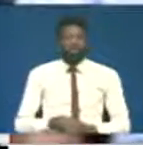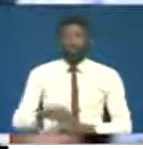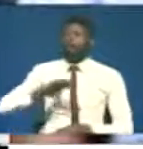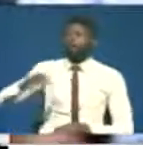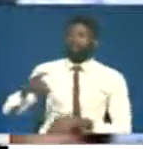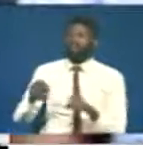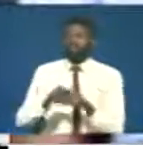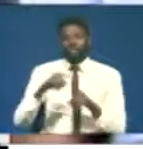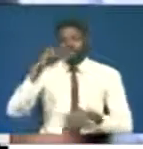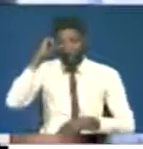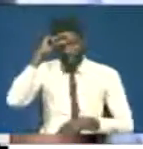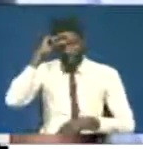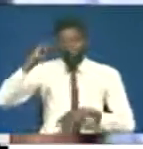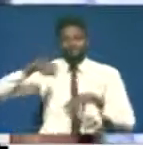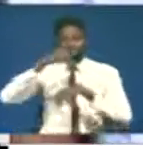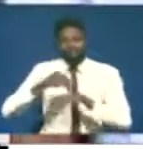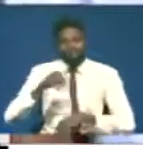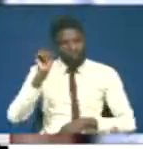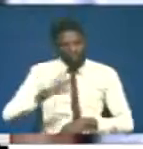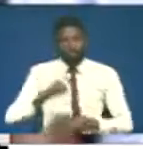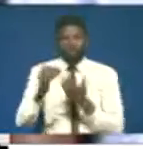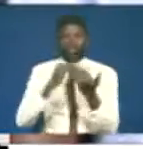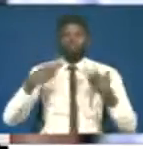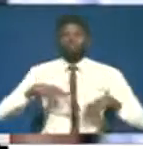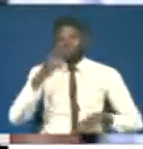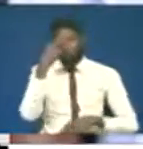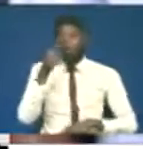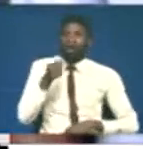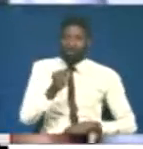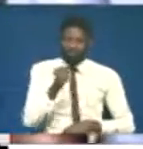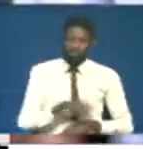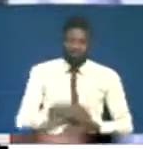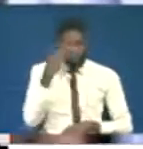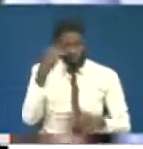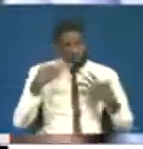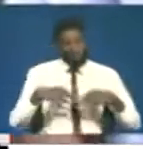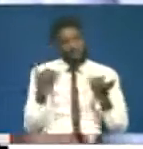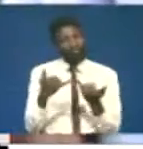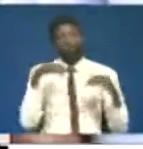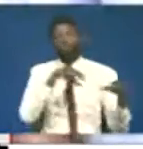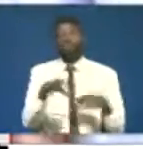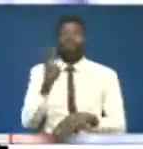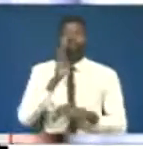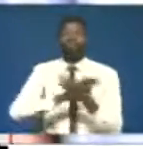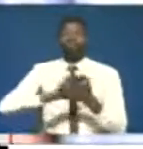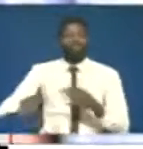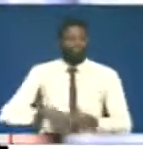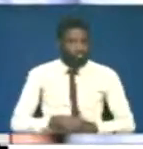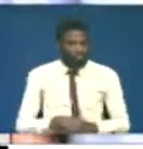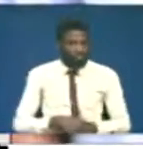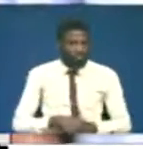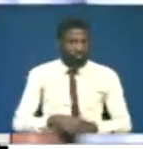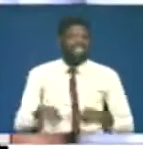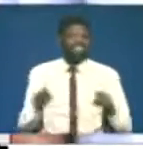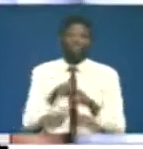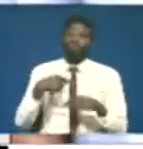government waangalie watu wa Kajiado, kwa maana watu wanaumia, hakuna maji. Na asani naona